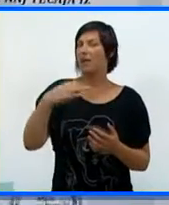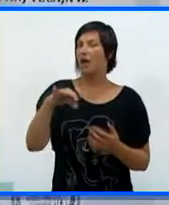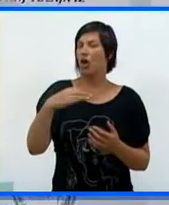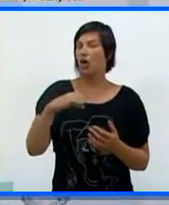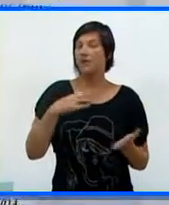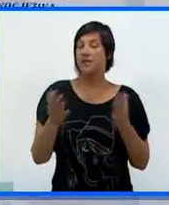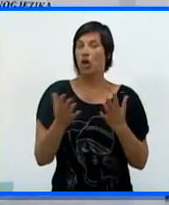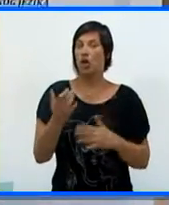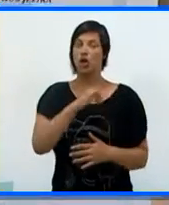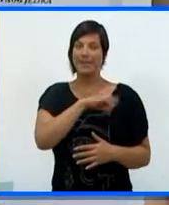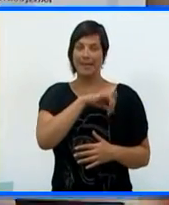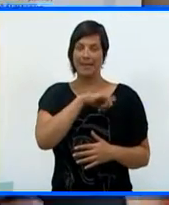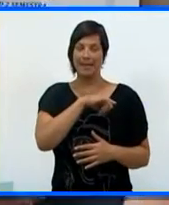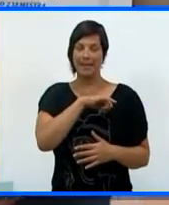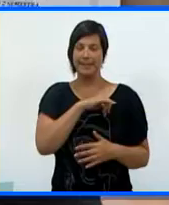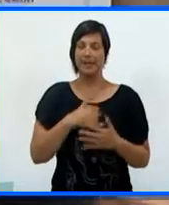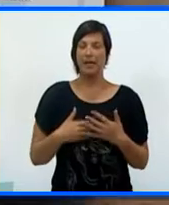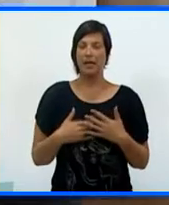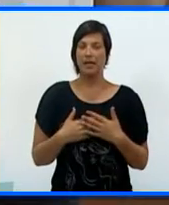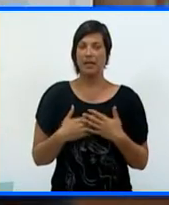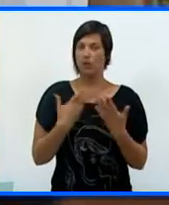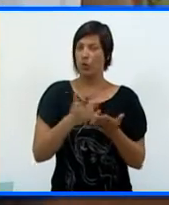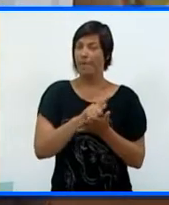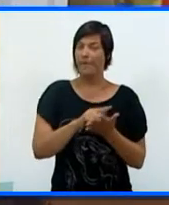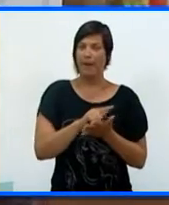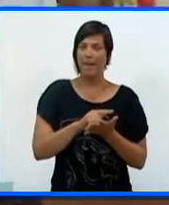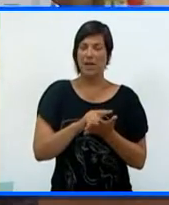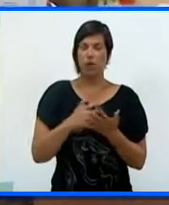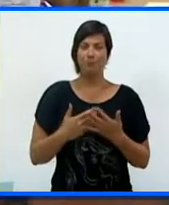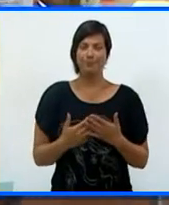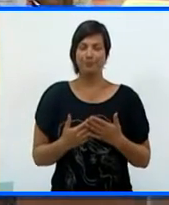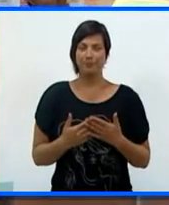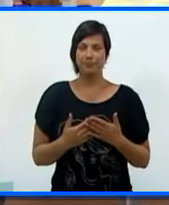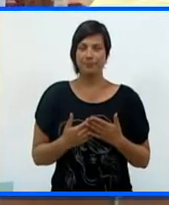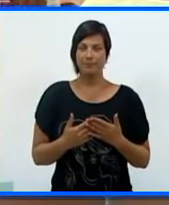ovisi koliko je zainteresiranih u jednoj sezoni.